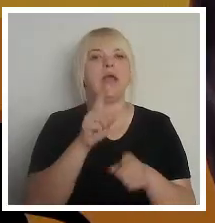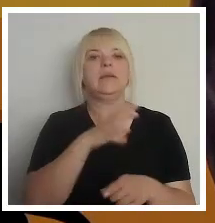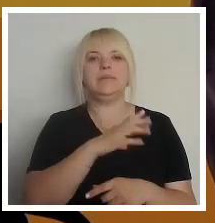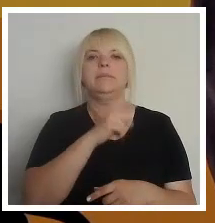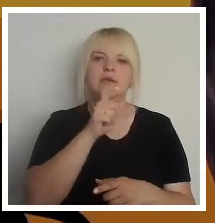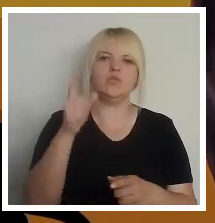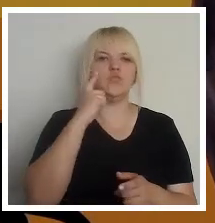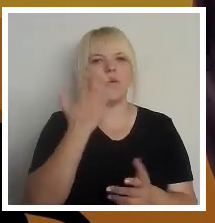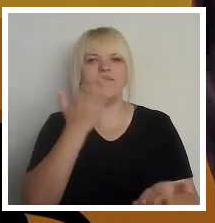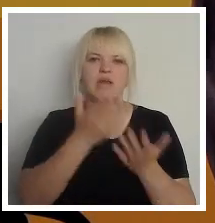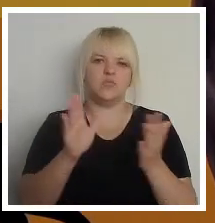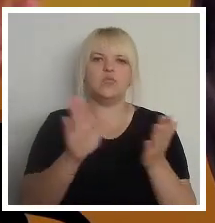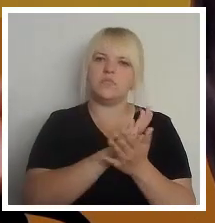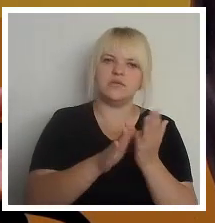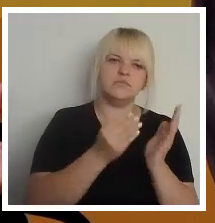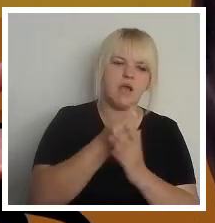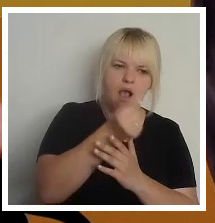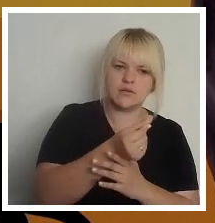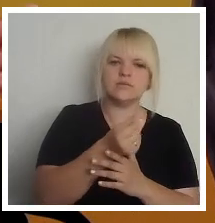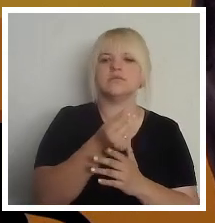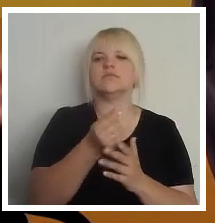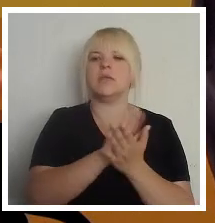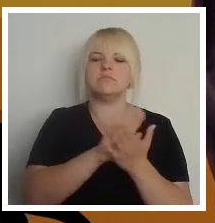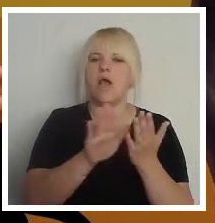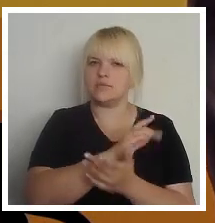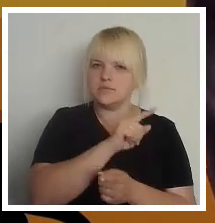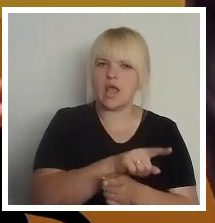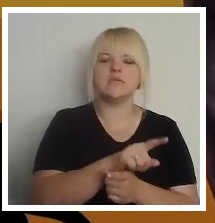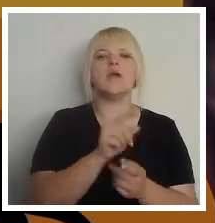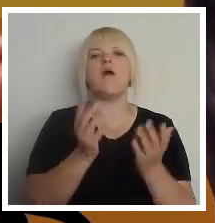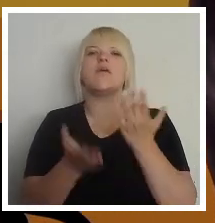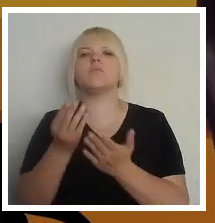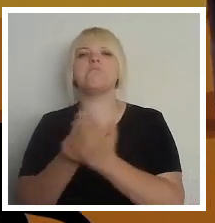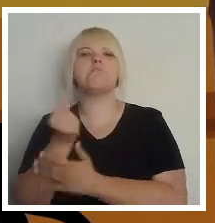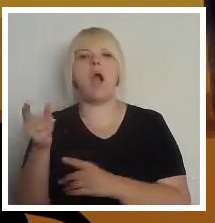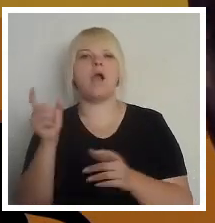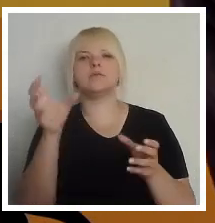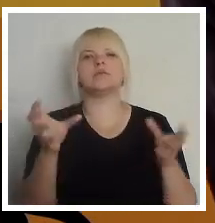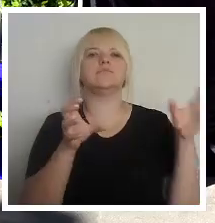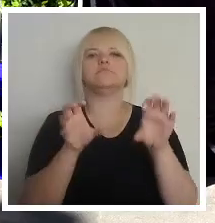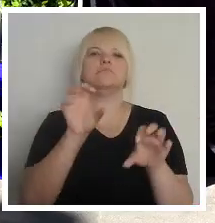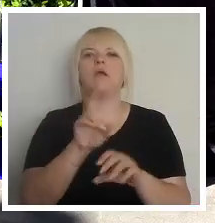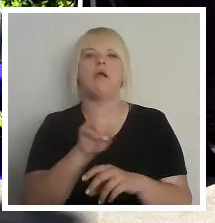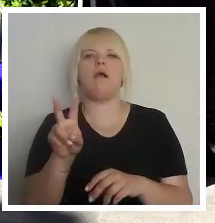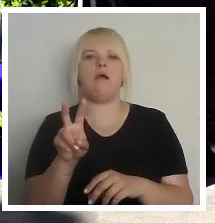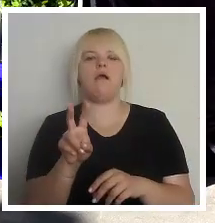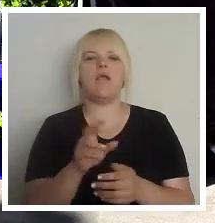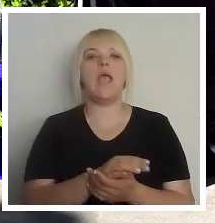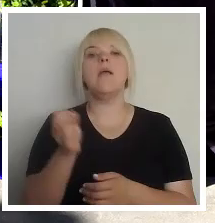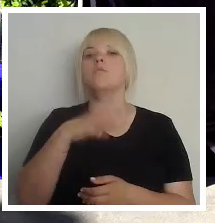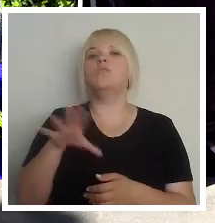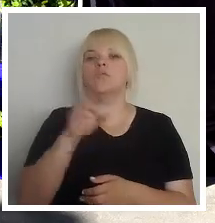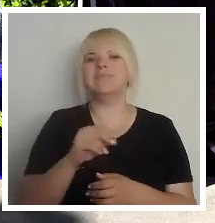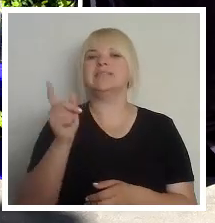domājat, varbūt ir maksas saturā, varbūt nav, un kas ir tas aspekts, kas raisa jautājumus visvairāk? Jā, nu mums ir īstenībā